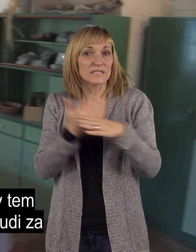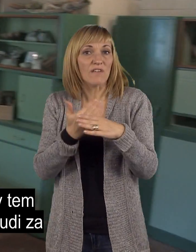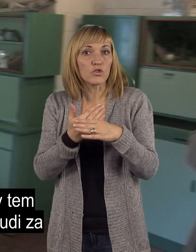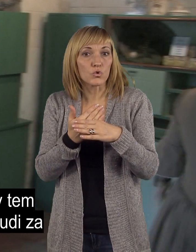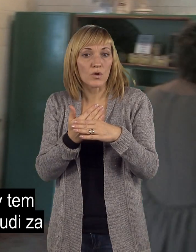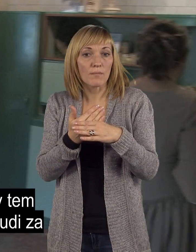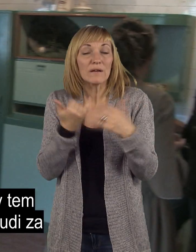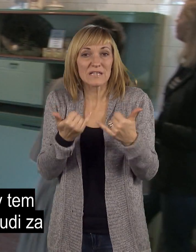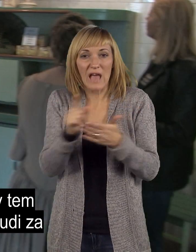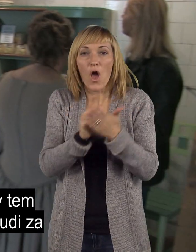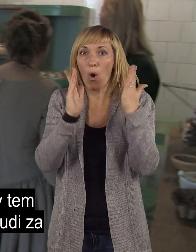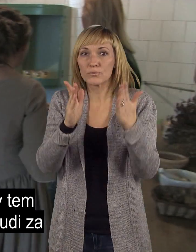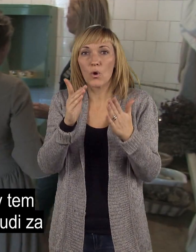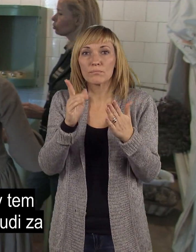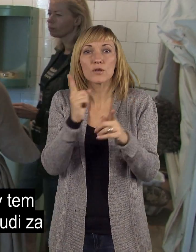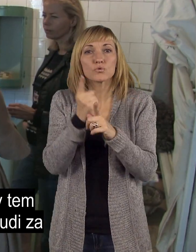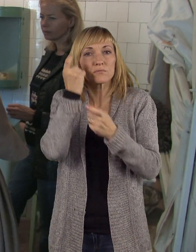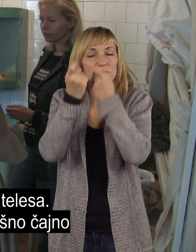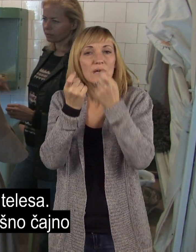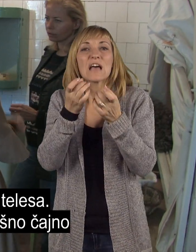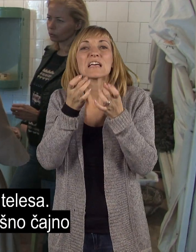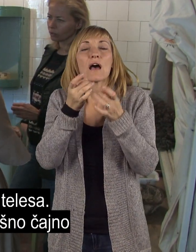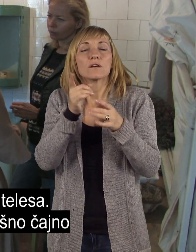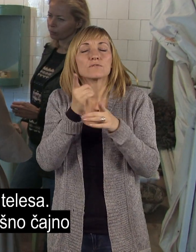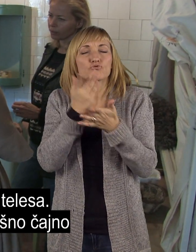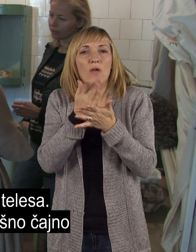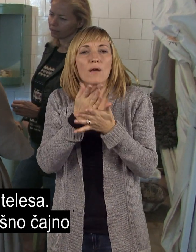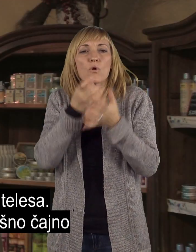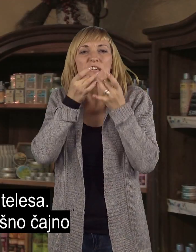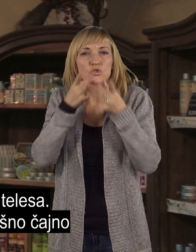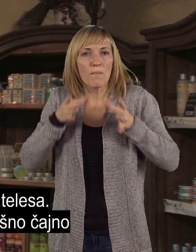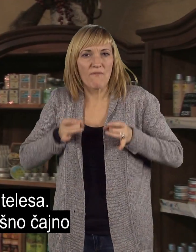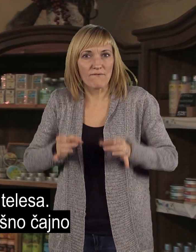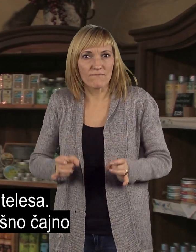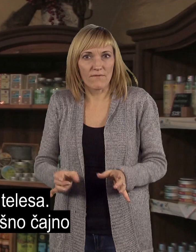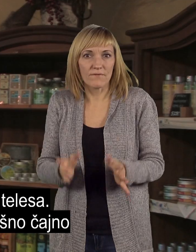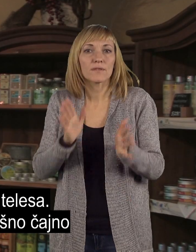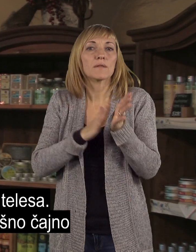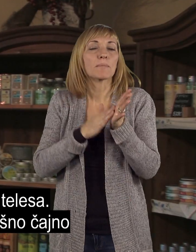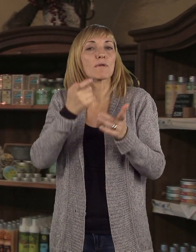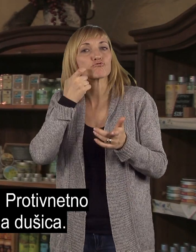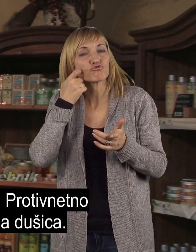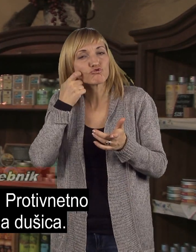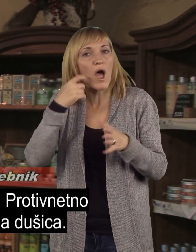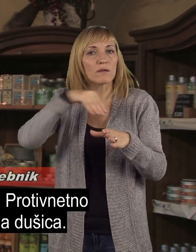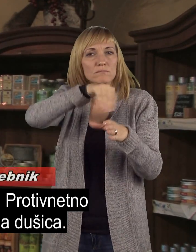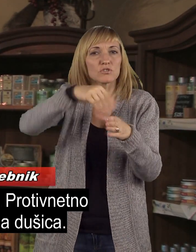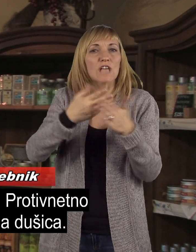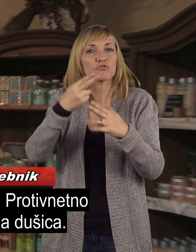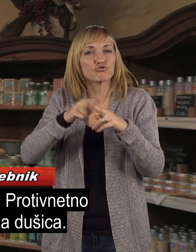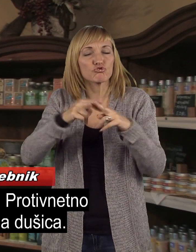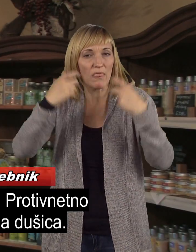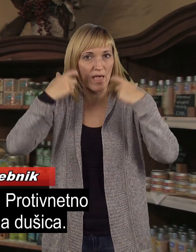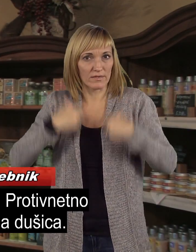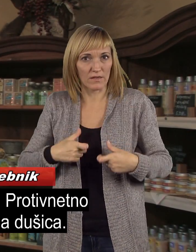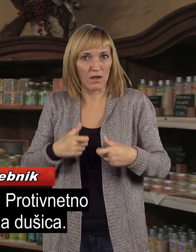Priporočljivo je, da v tem obdobju poskrbimo tudi za razstrupljanje našega telesa. To lahko naredimo s kakšno čajno mešanico za čiščenje